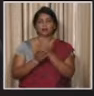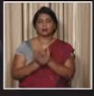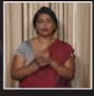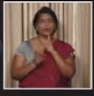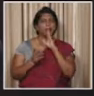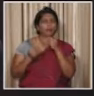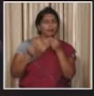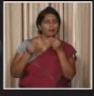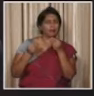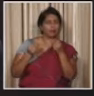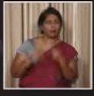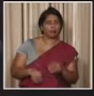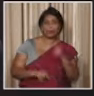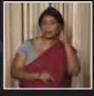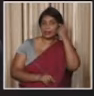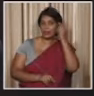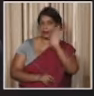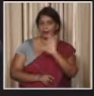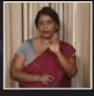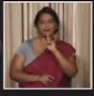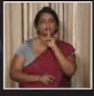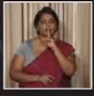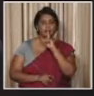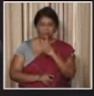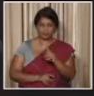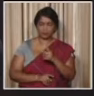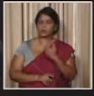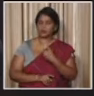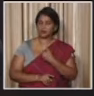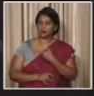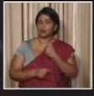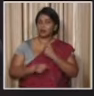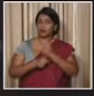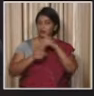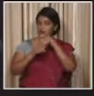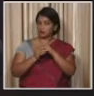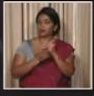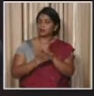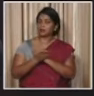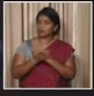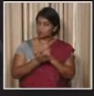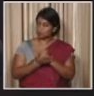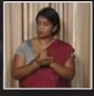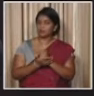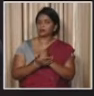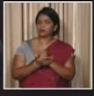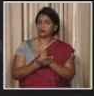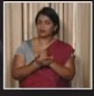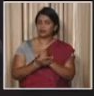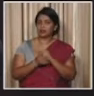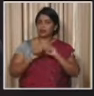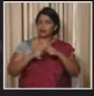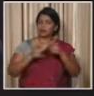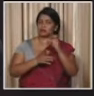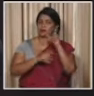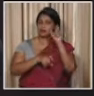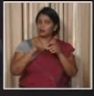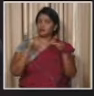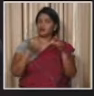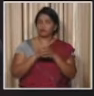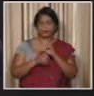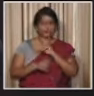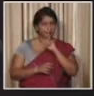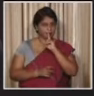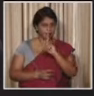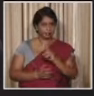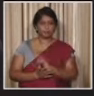සුළුවෙන් තකන්න එපා කියන කාරණය මම අපේ ආණ්ඩු පක්ෂයේ සියලුම දෙනාටත් අනිකුත් සියලුම පාර්ශවයන් වලටත්